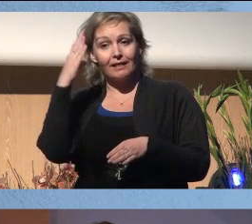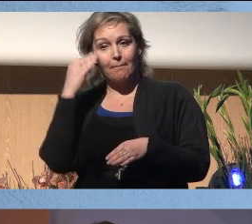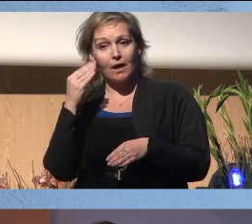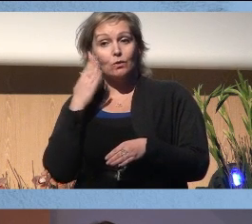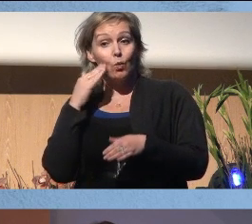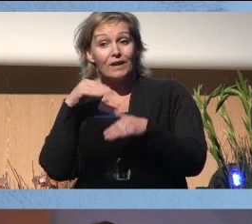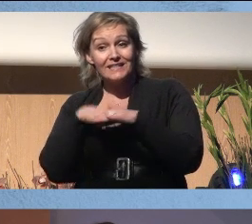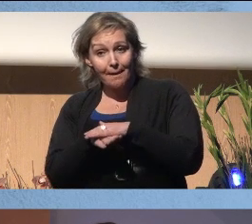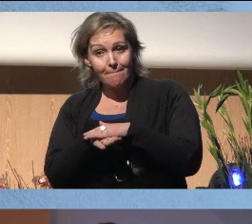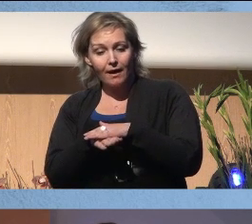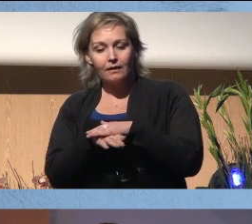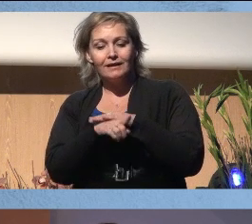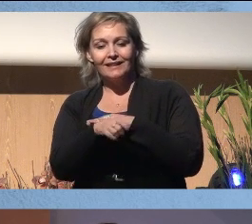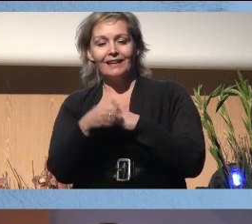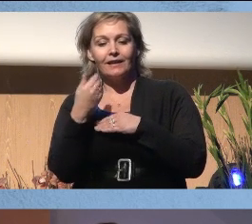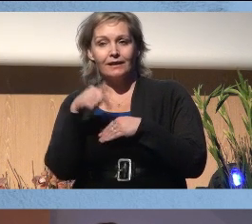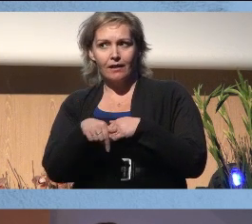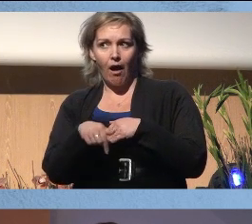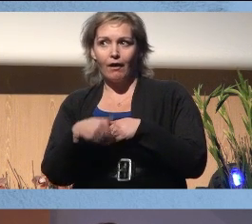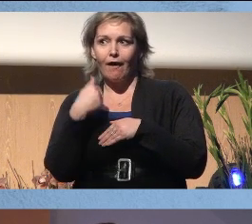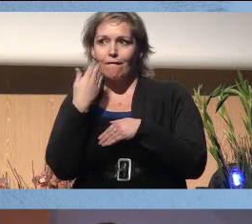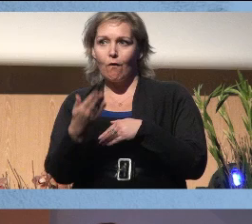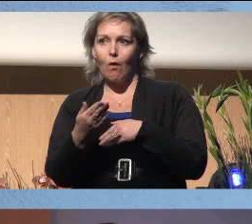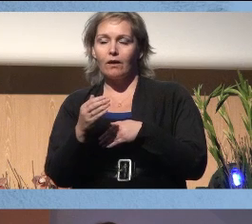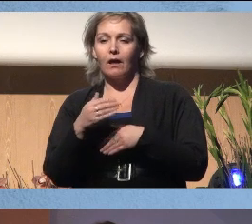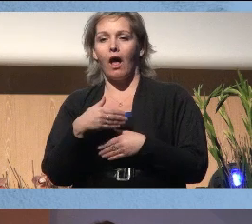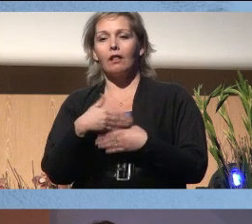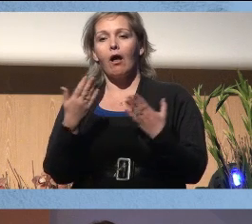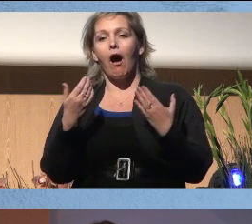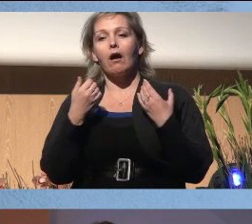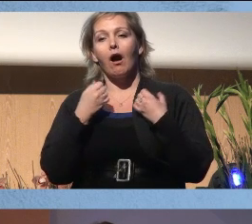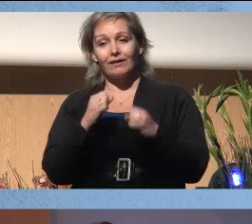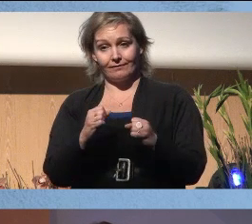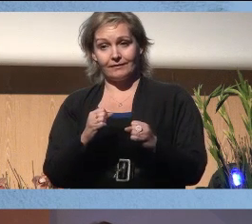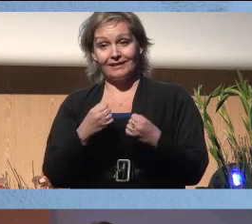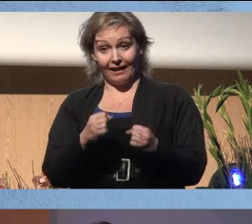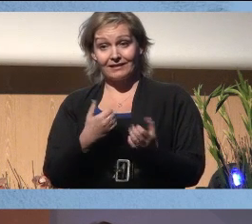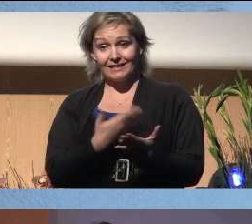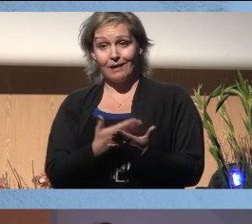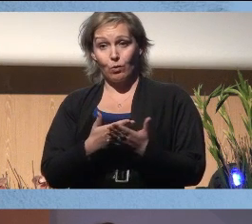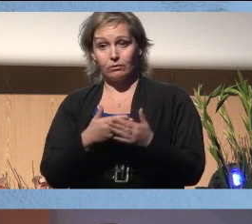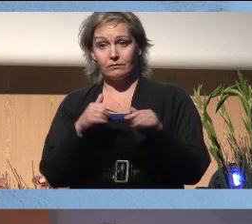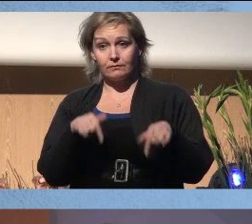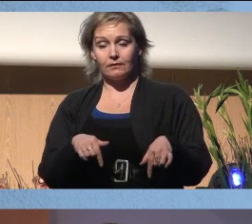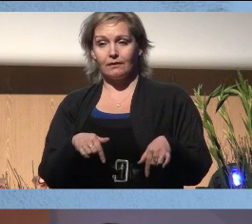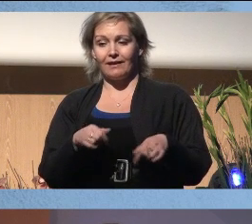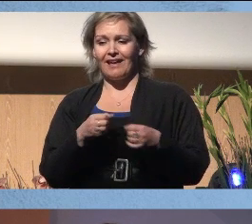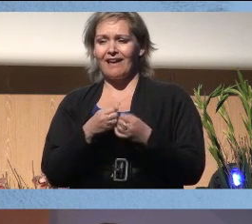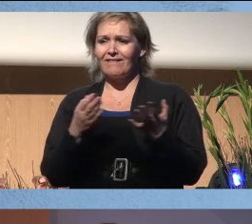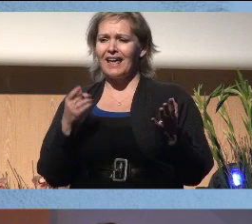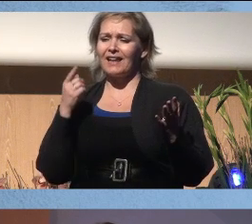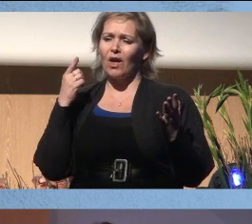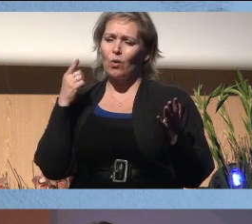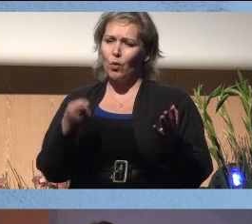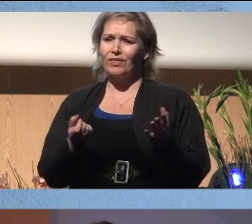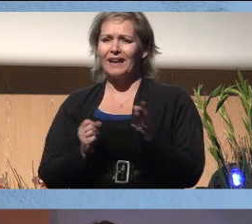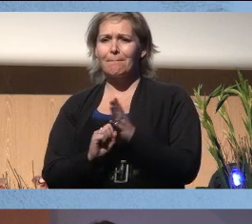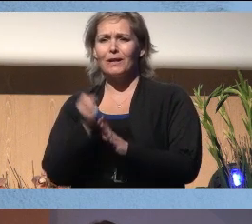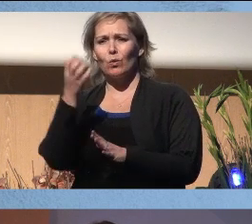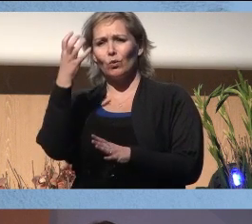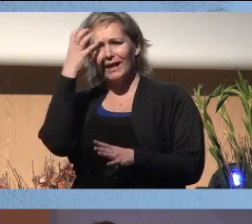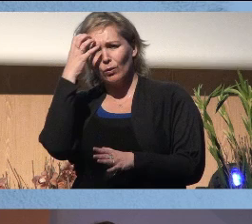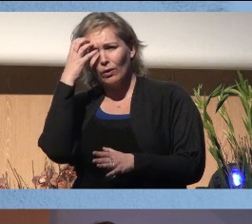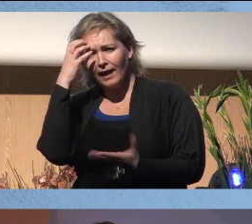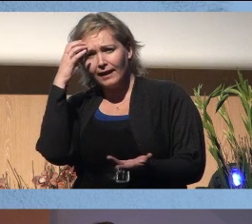bor hjemme får i dag et dagaktivitetstilbud. Flere 100 millioner